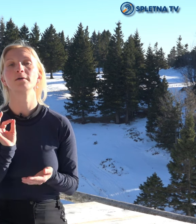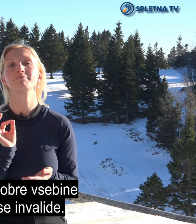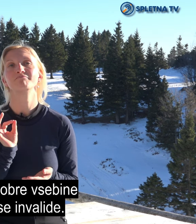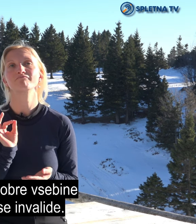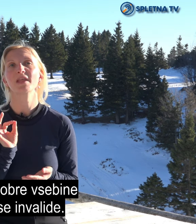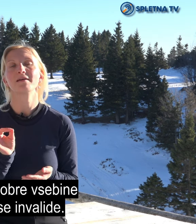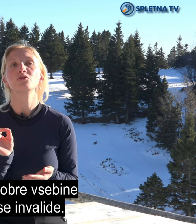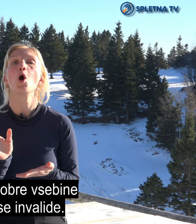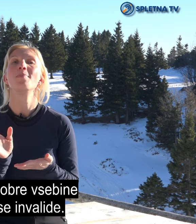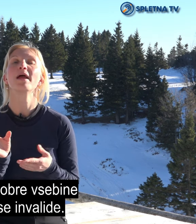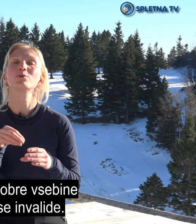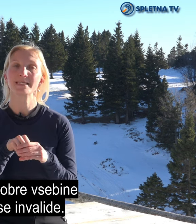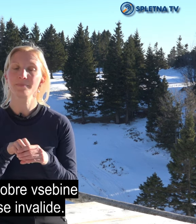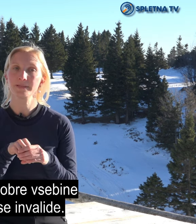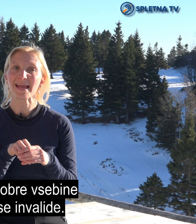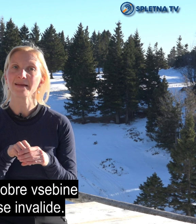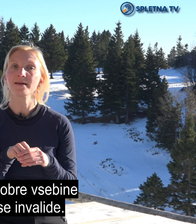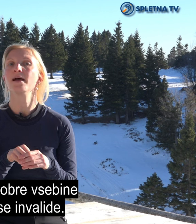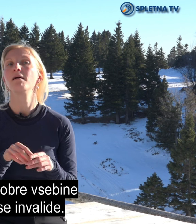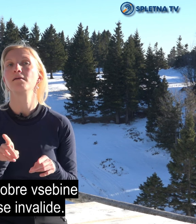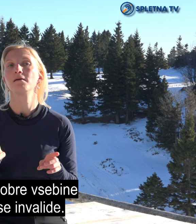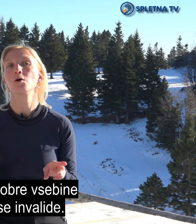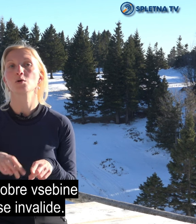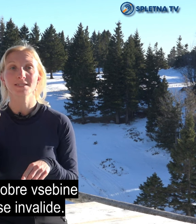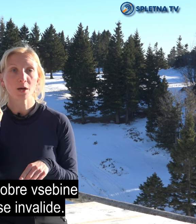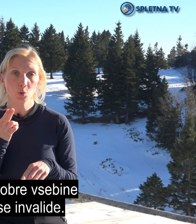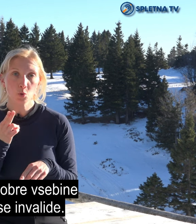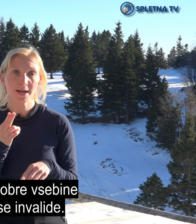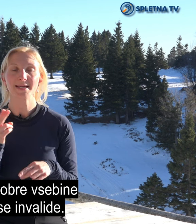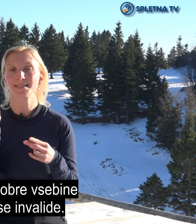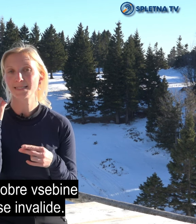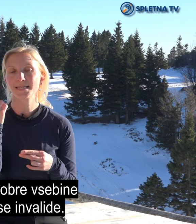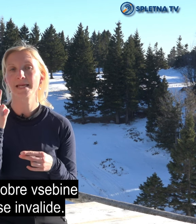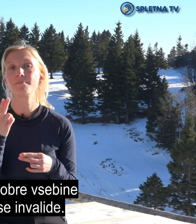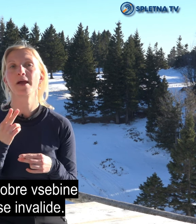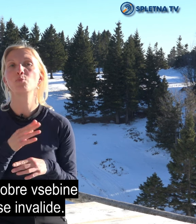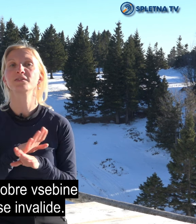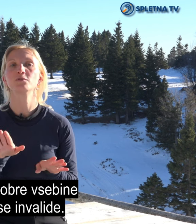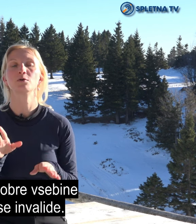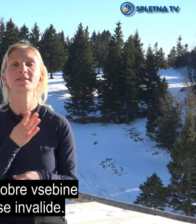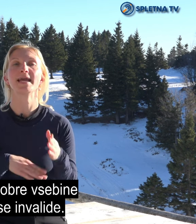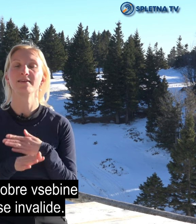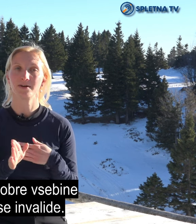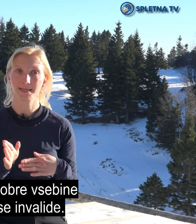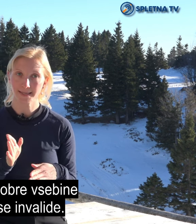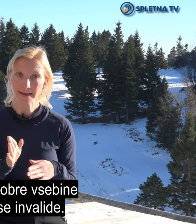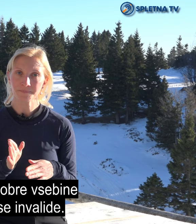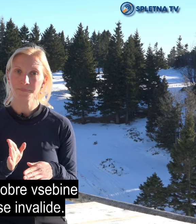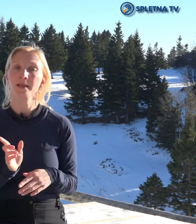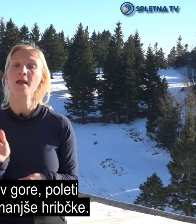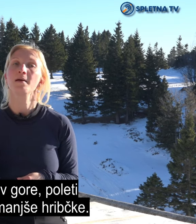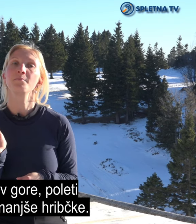ponujajo dobre vsebine za gluhe, za slepe, v bistvu za vse